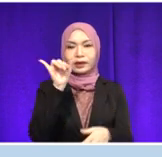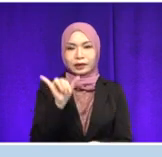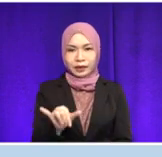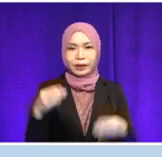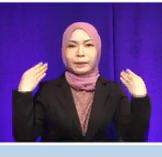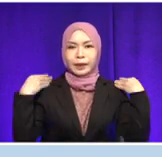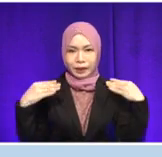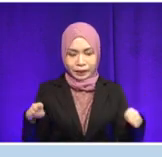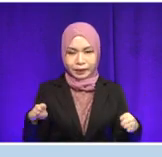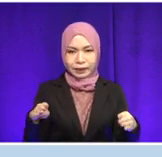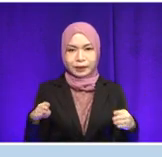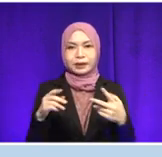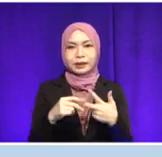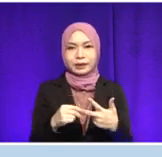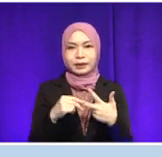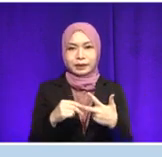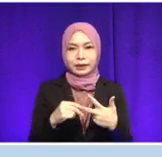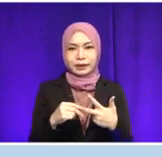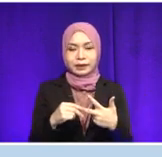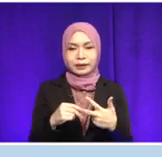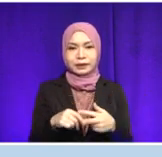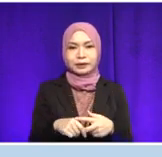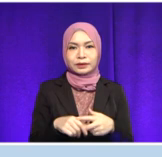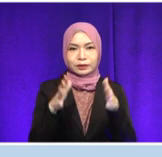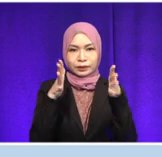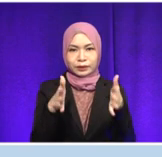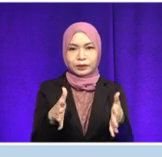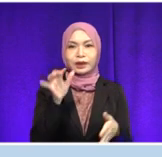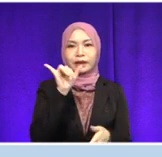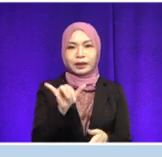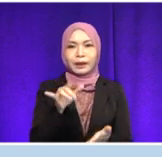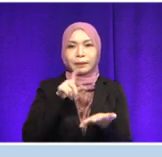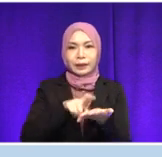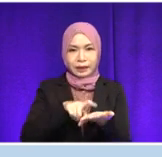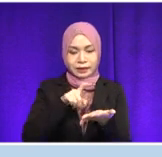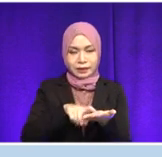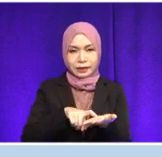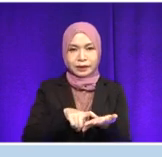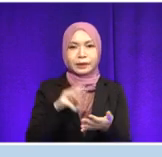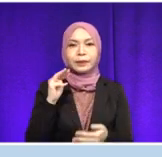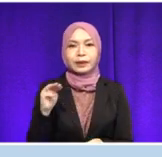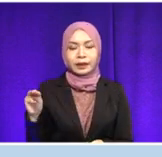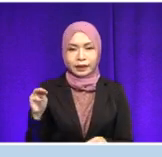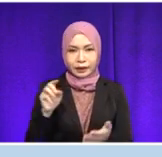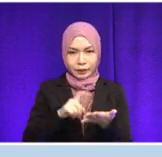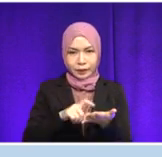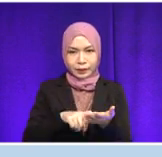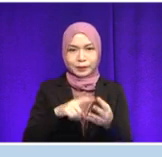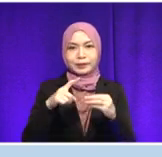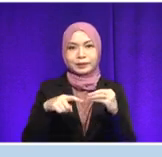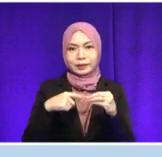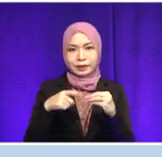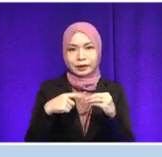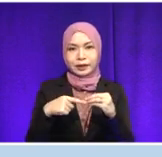menyediakan Project brief Oke mereka membincangkan maklumat lengkap tentang pelanggan dan produk yang